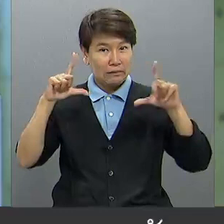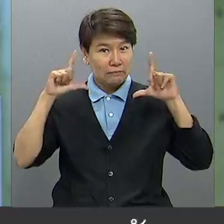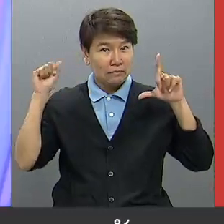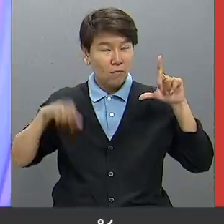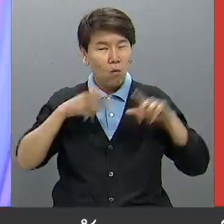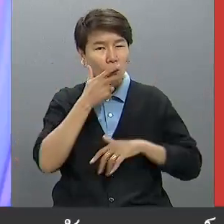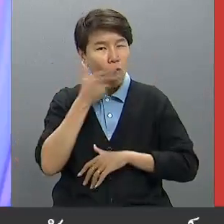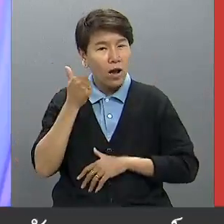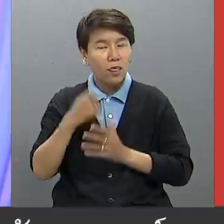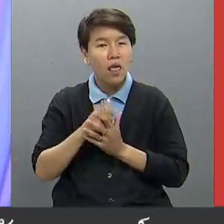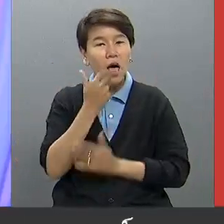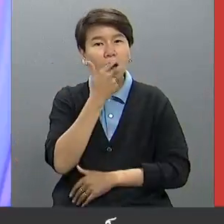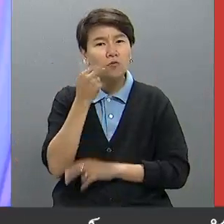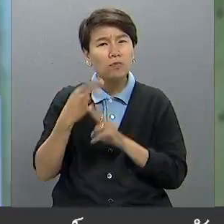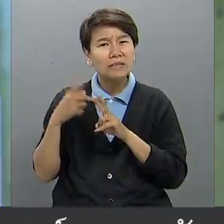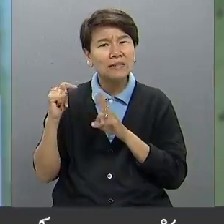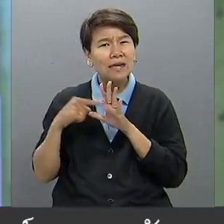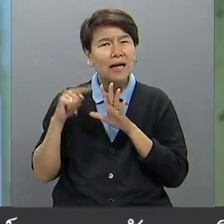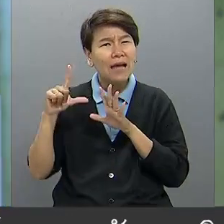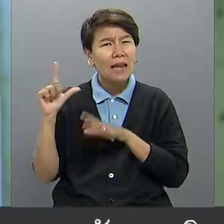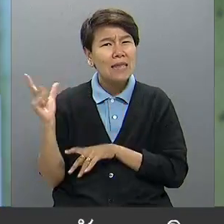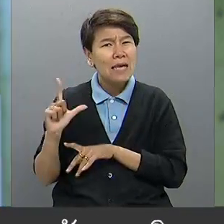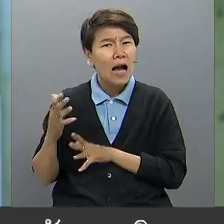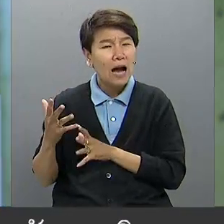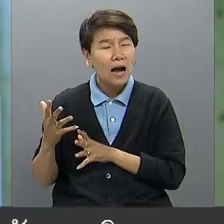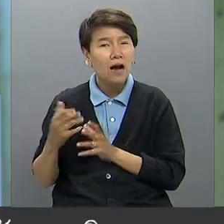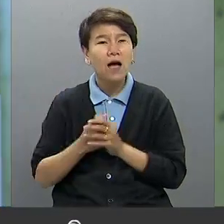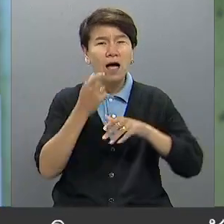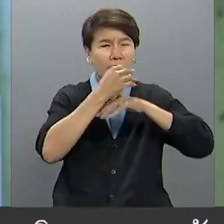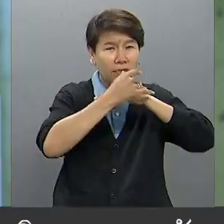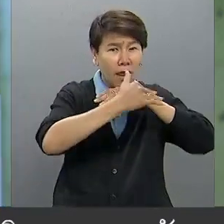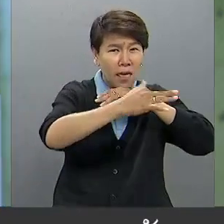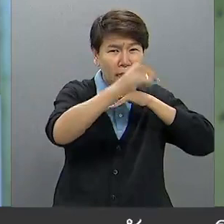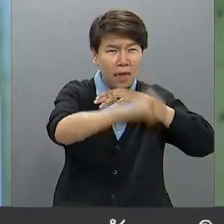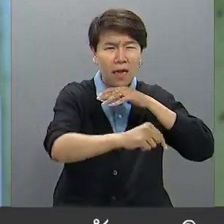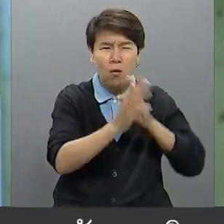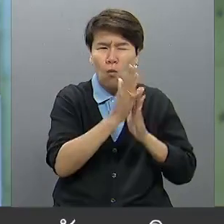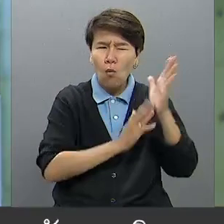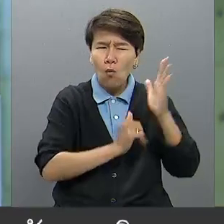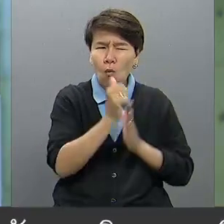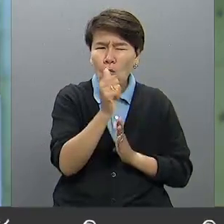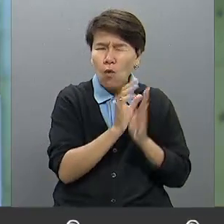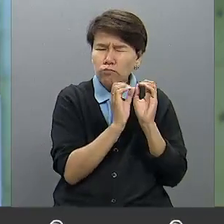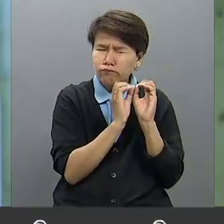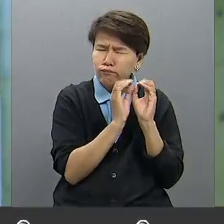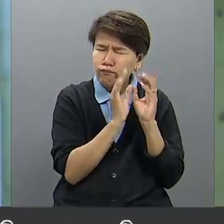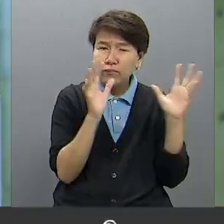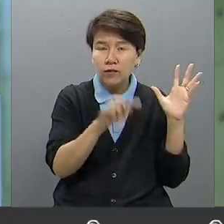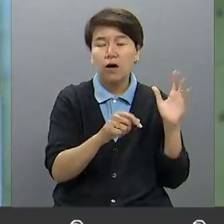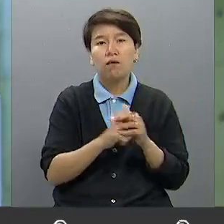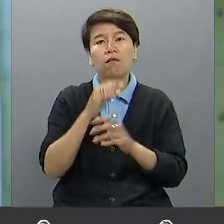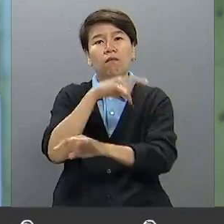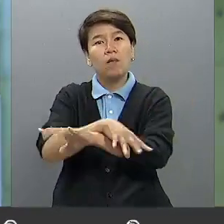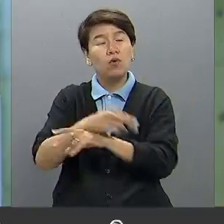าล หาดชะอำฮะ หาดชะอำใช่ไหมคะ จะบอกว่า น้อยคนที่รู้จักว่าเพชรบุรีเนี่ยมีการทำว่าวด้วยค่ะคุณผู้ชมจะพา